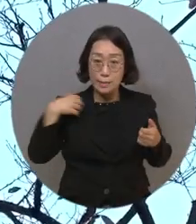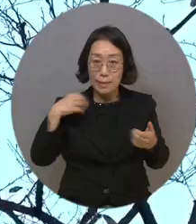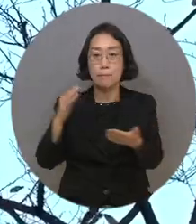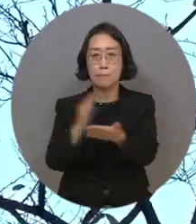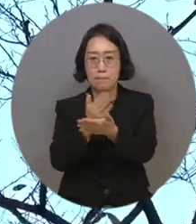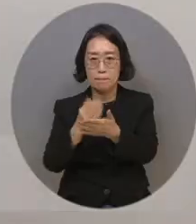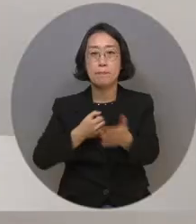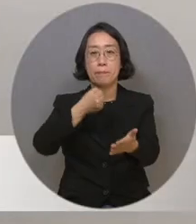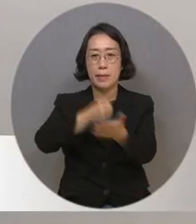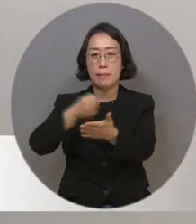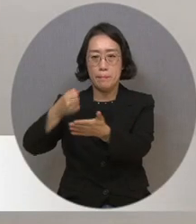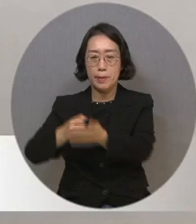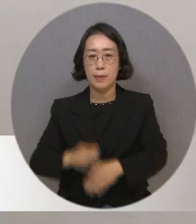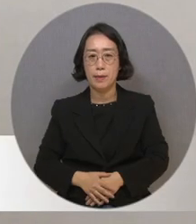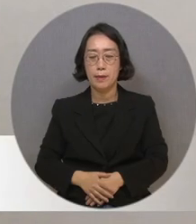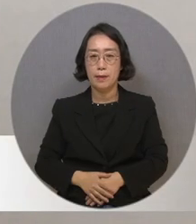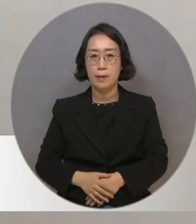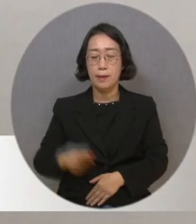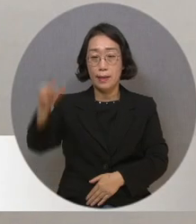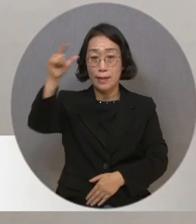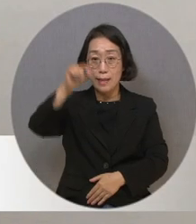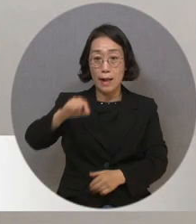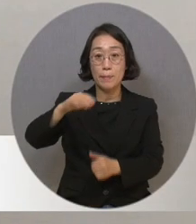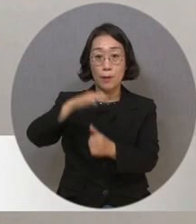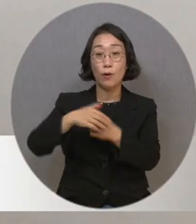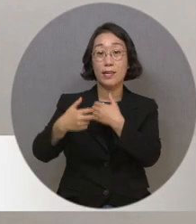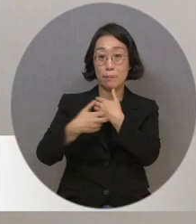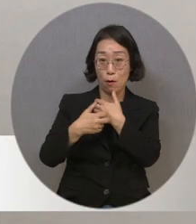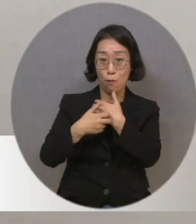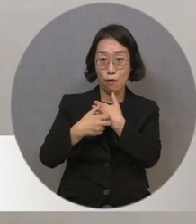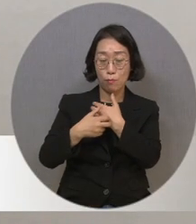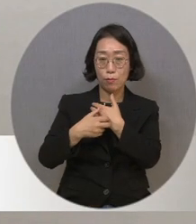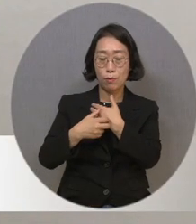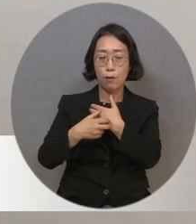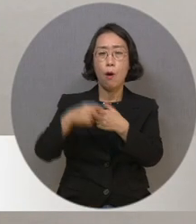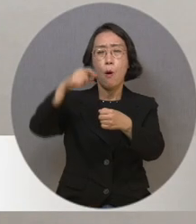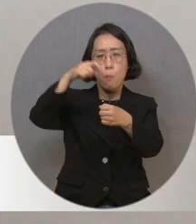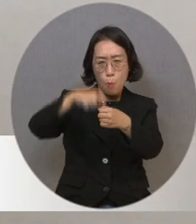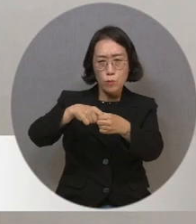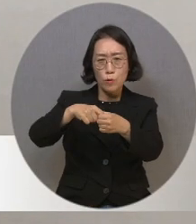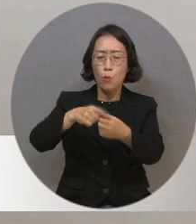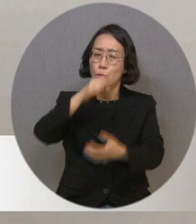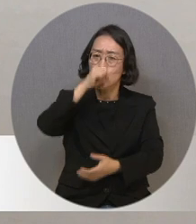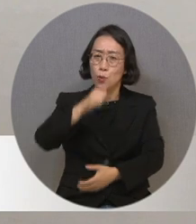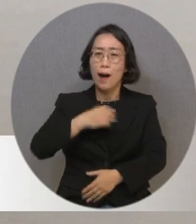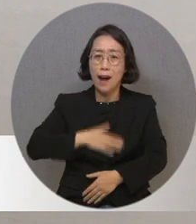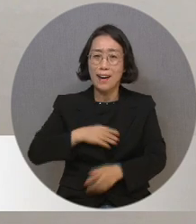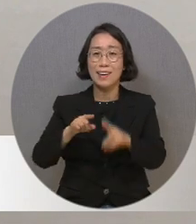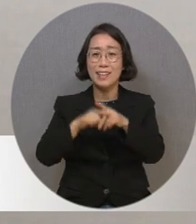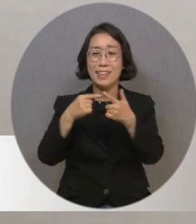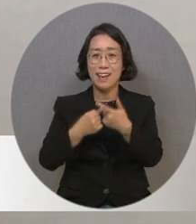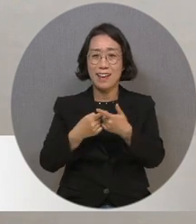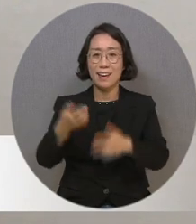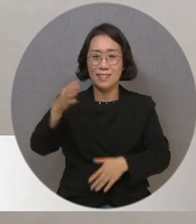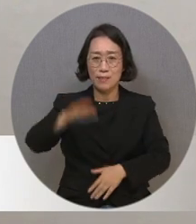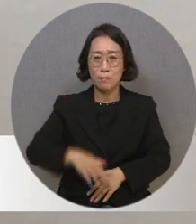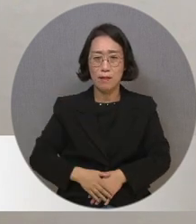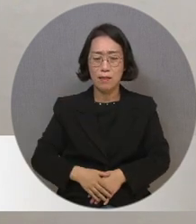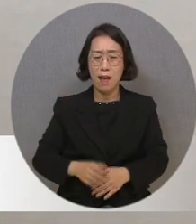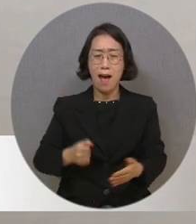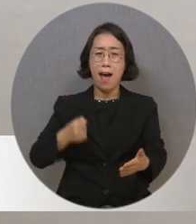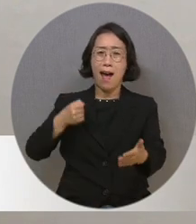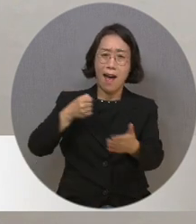했습니다. 그 달빛 어린이 병원의 그 취지는 충분히 이해를 하지만 또